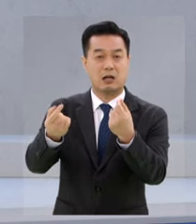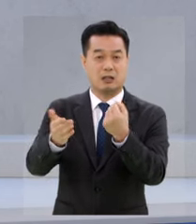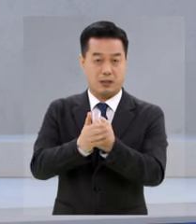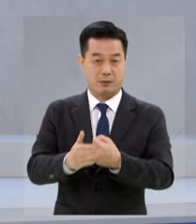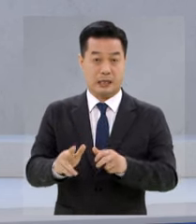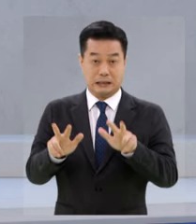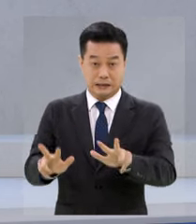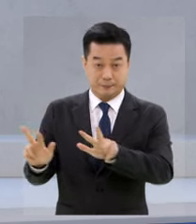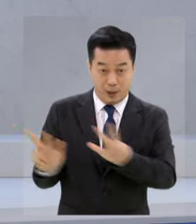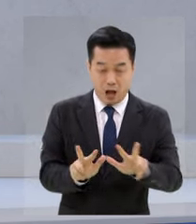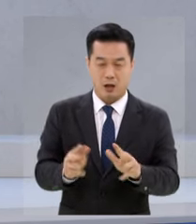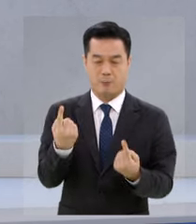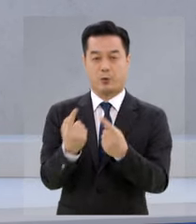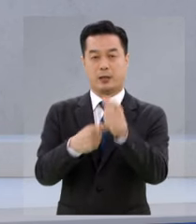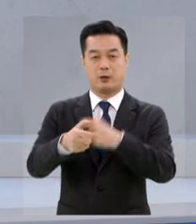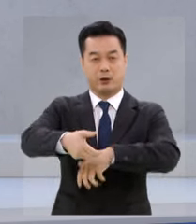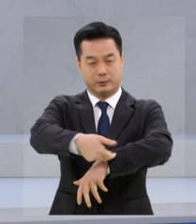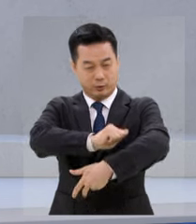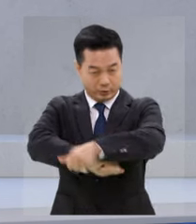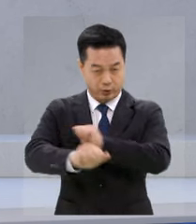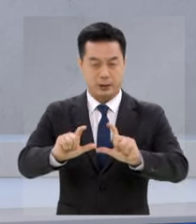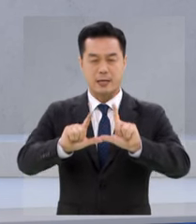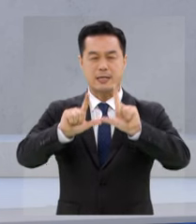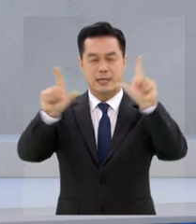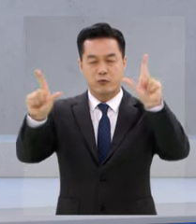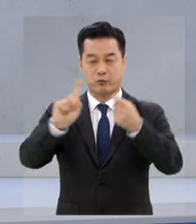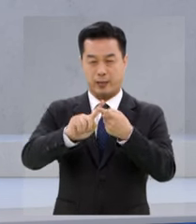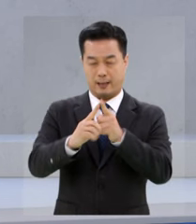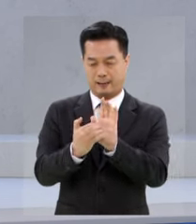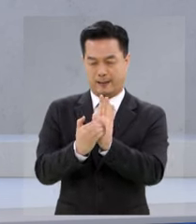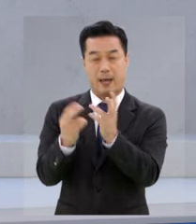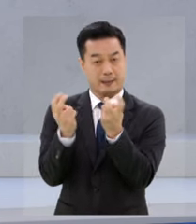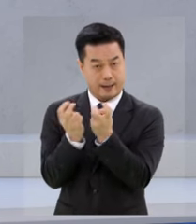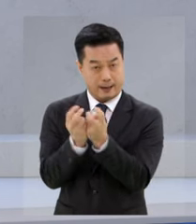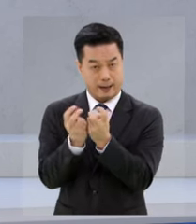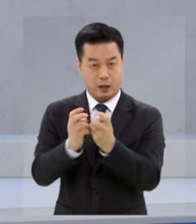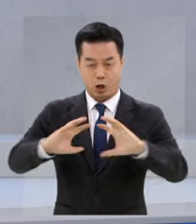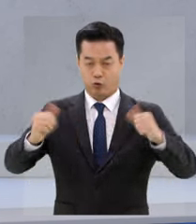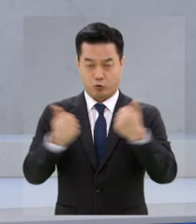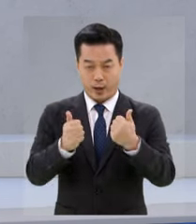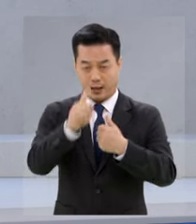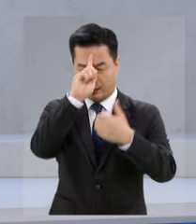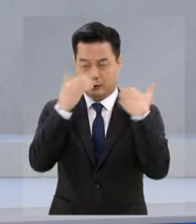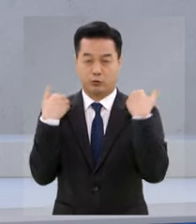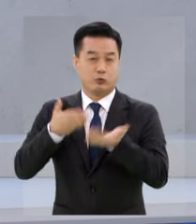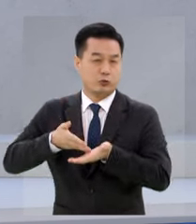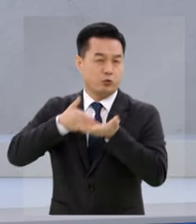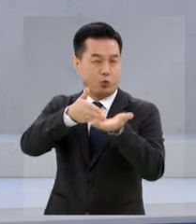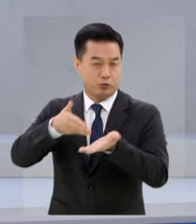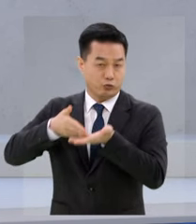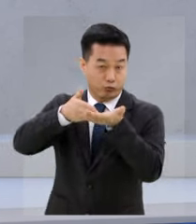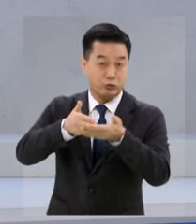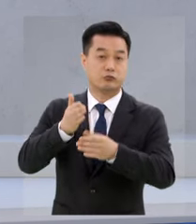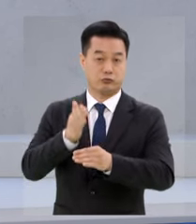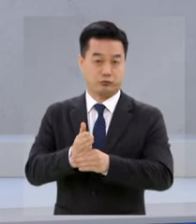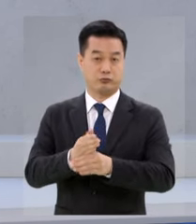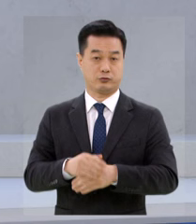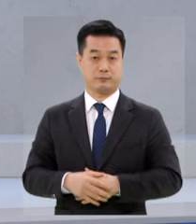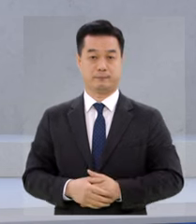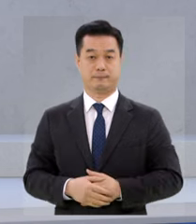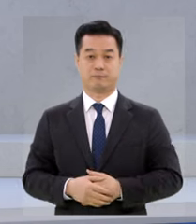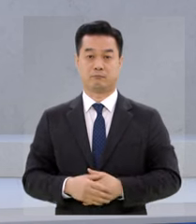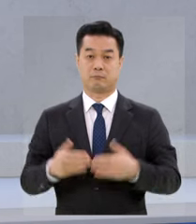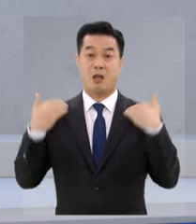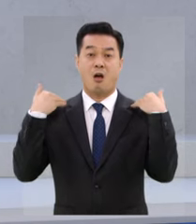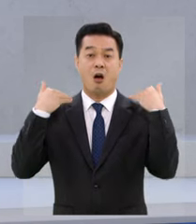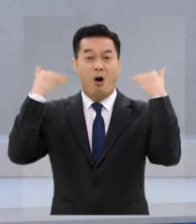바로 지금 보다 적극적인 기호 대책을 국회와 정부에 요구하고 있습니다 한마디로